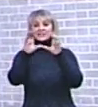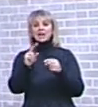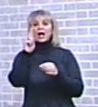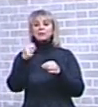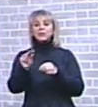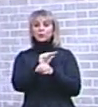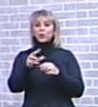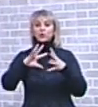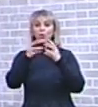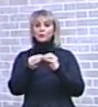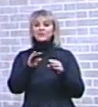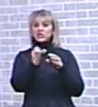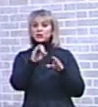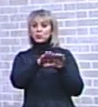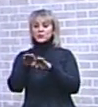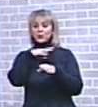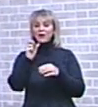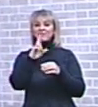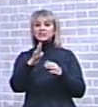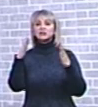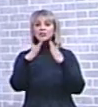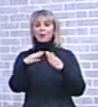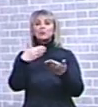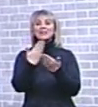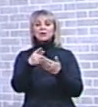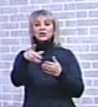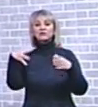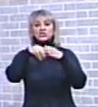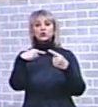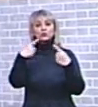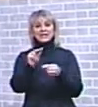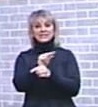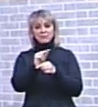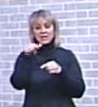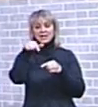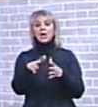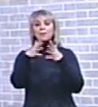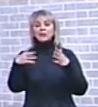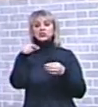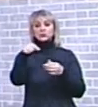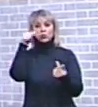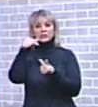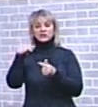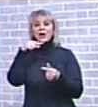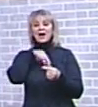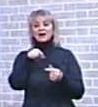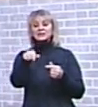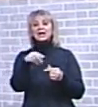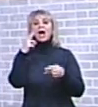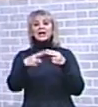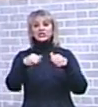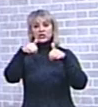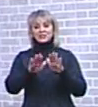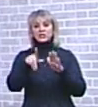капитальном ремонте общего имущества в многоквартирных домах предполагается внести и другие изменения. Большинство уточняющего характера.